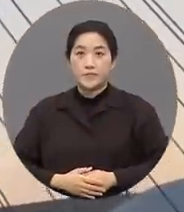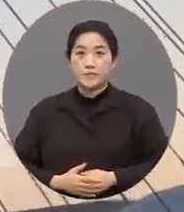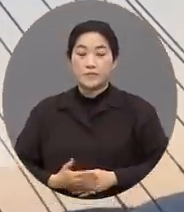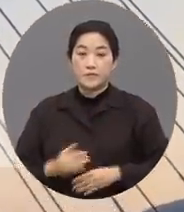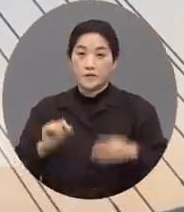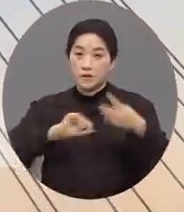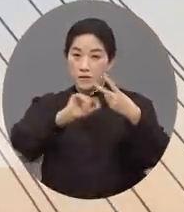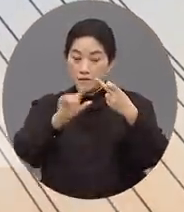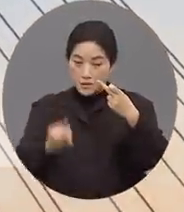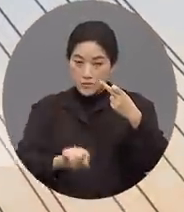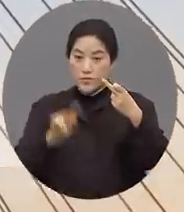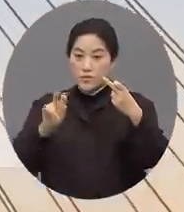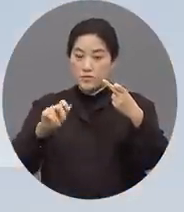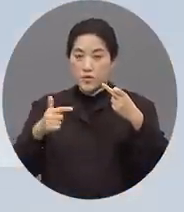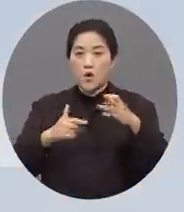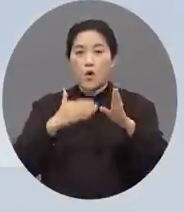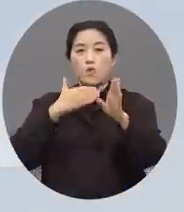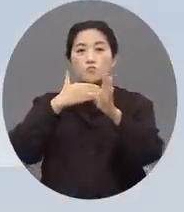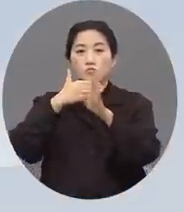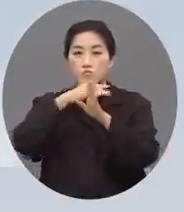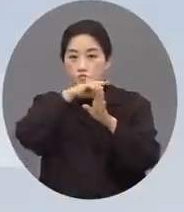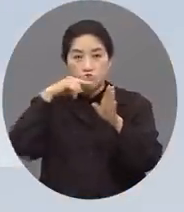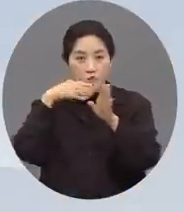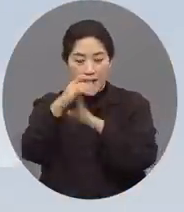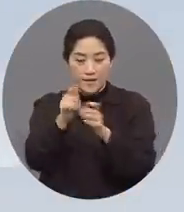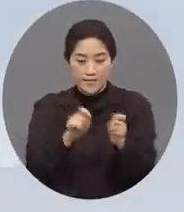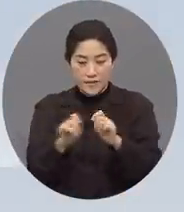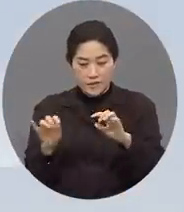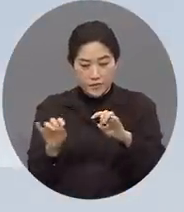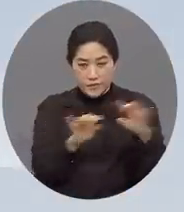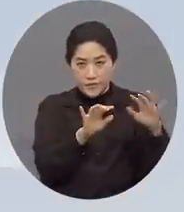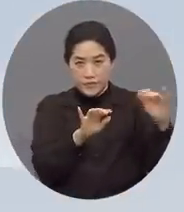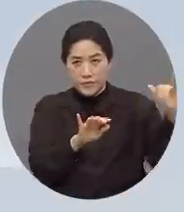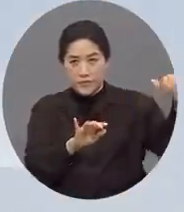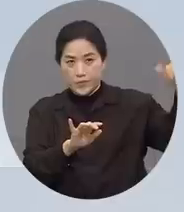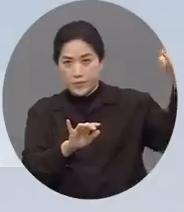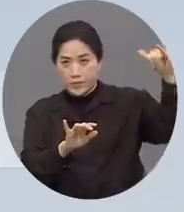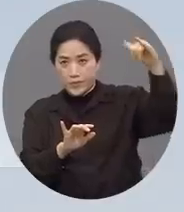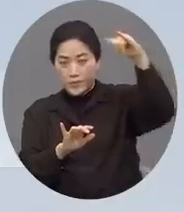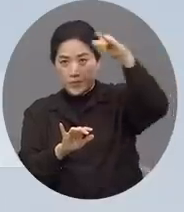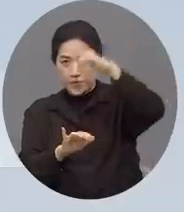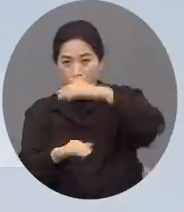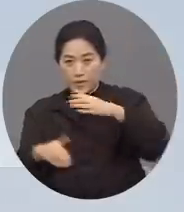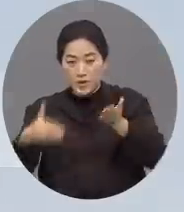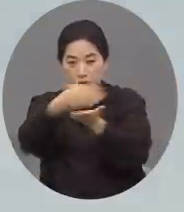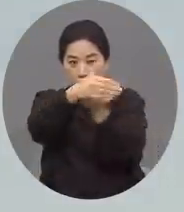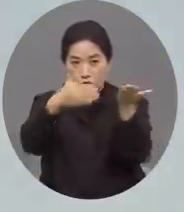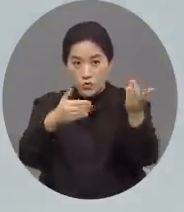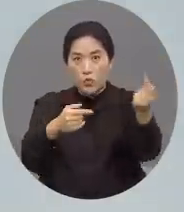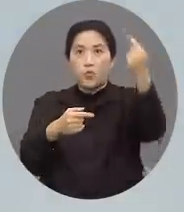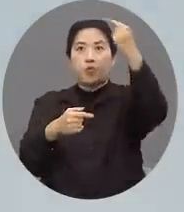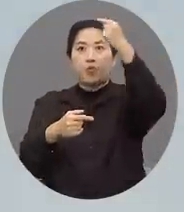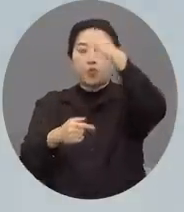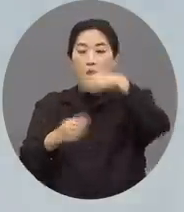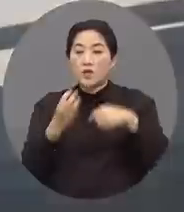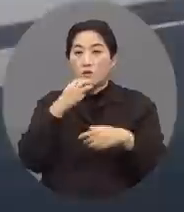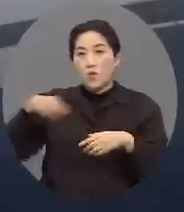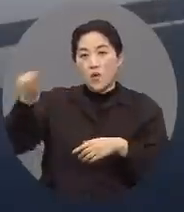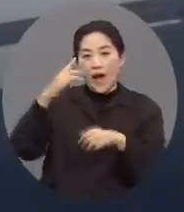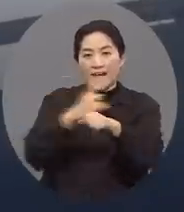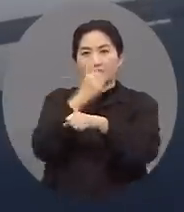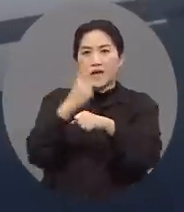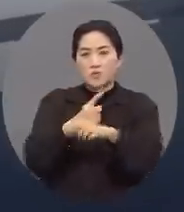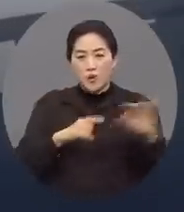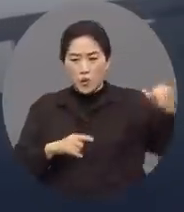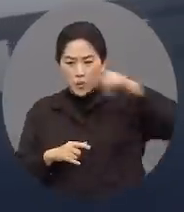지난달 26일 북한 무인기 한 대가 군사 분계선을 넘어 서울 상공을 1시간 가까이 비행하고 돌아갔습니다.